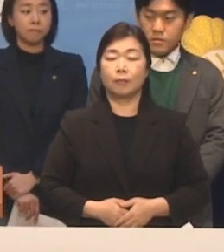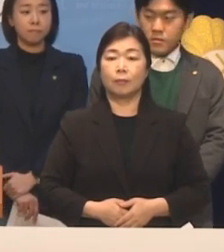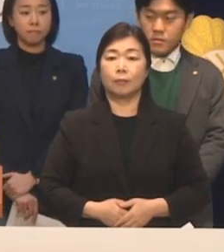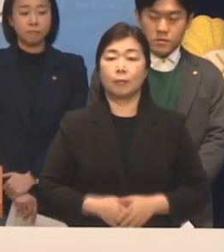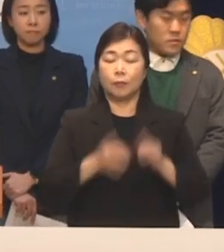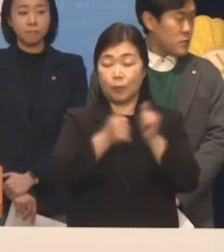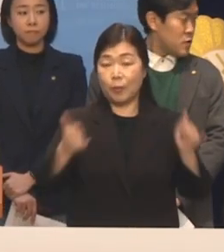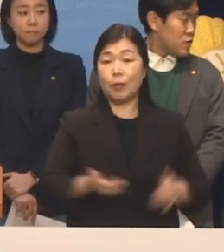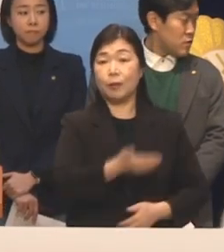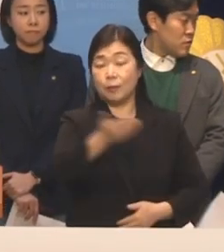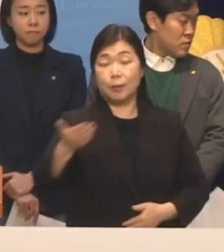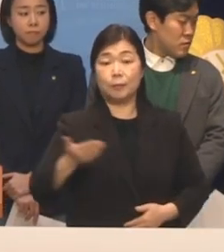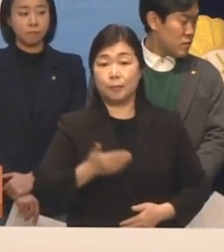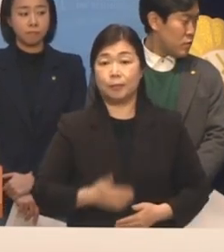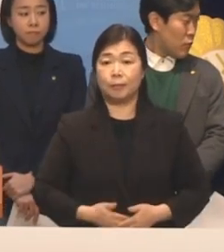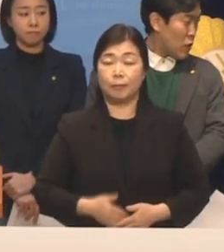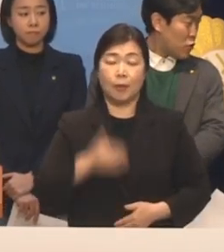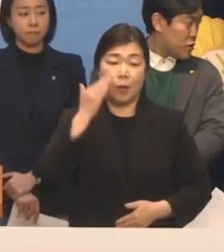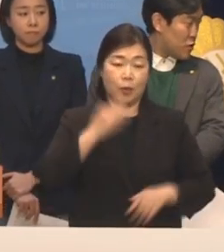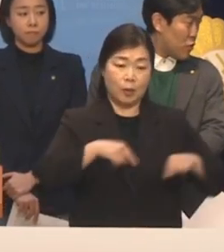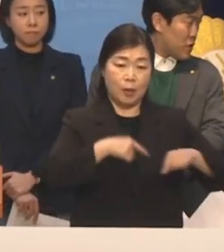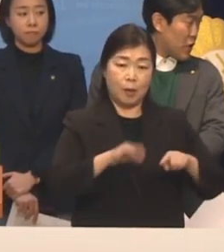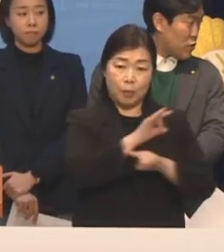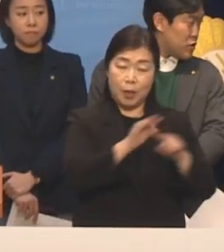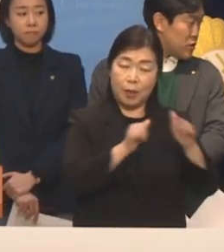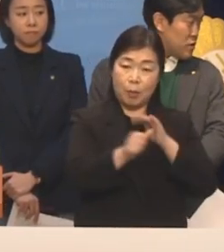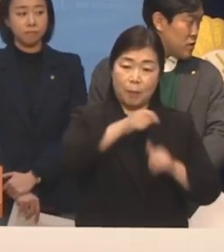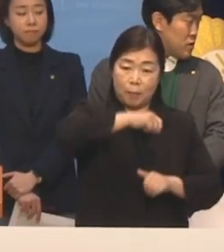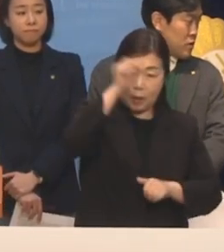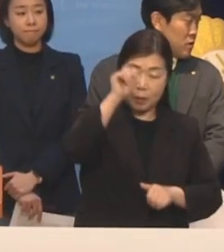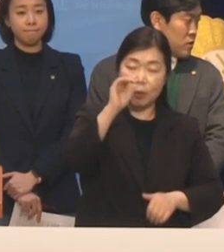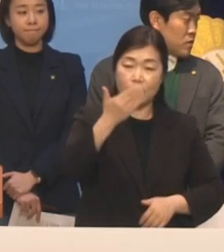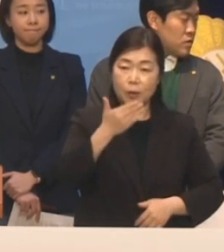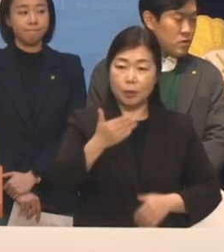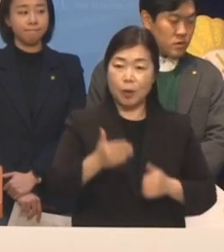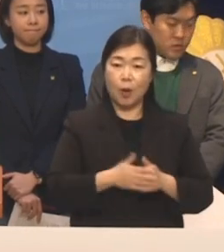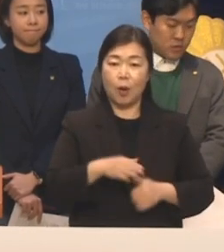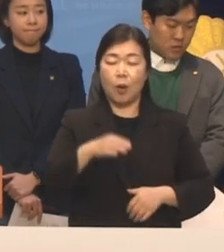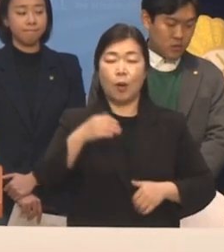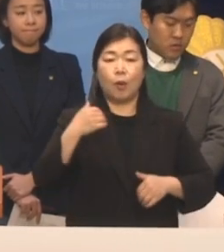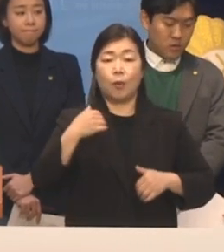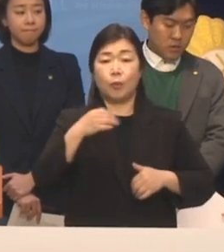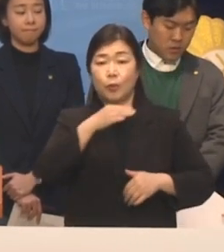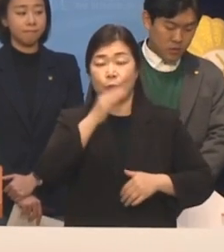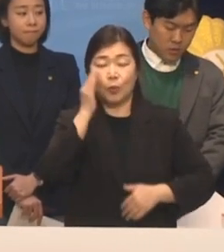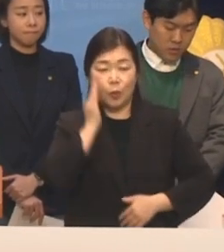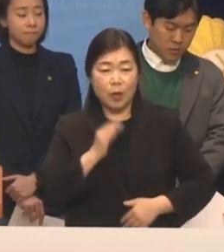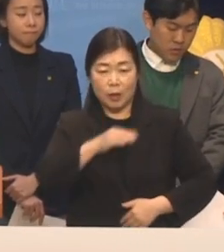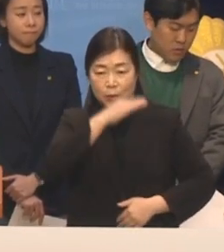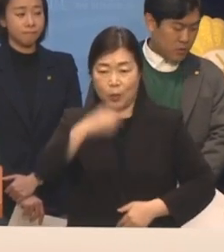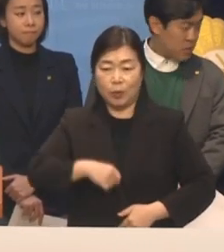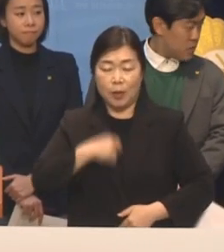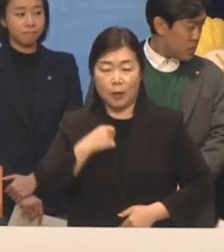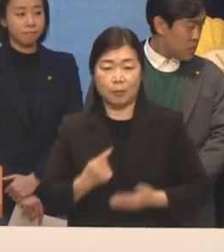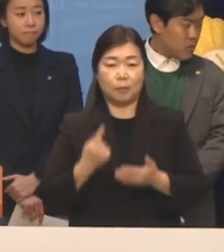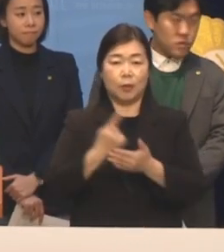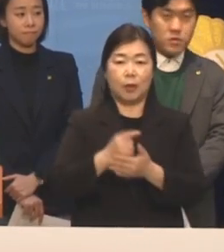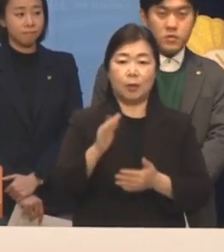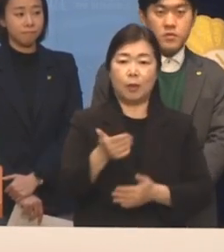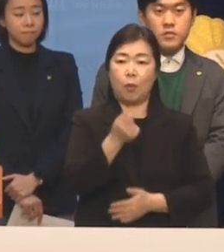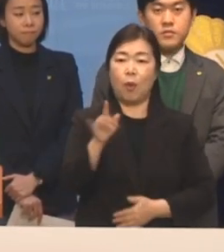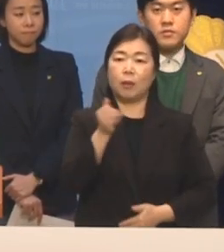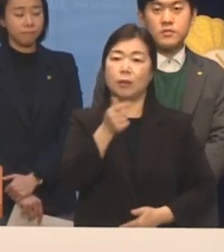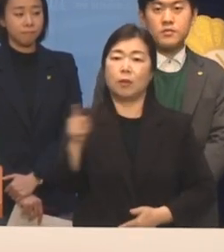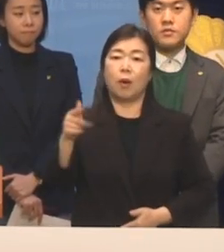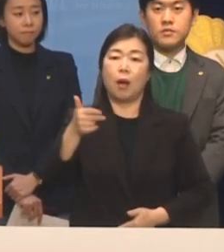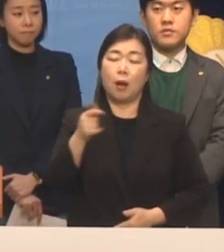국민 여러분, 녹색당 비례대표로 당선되어 녹색정의당으로 총선에 임하게 된